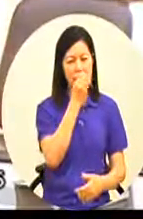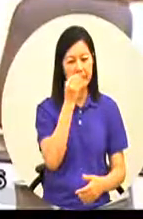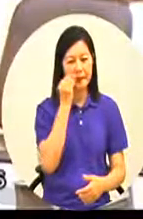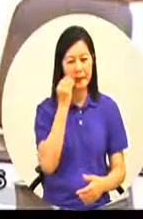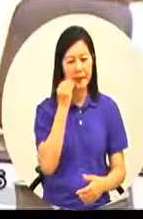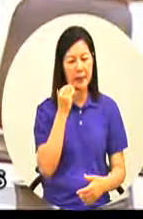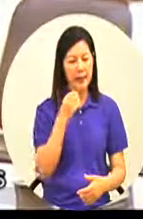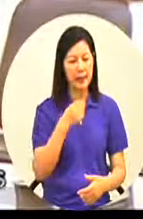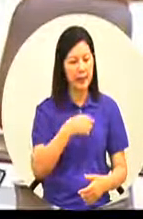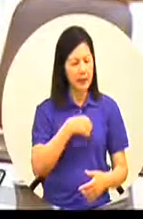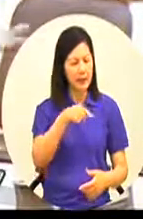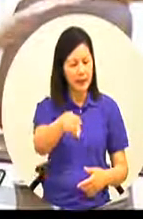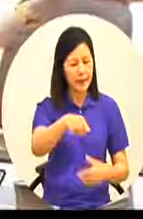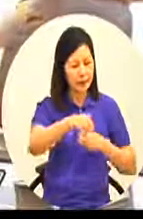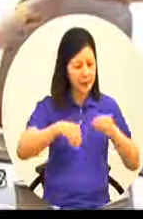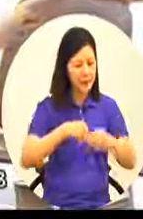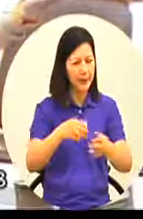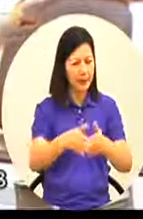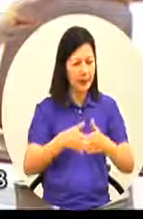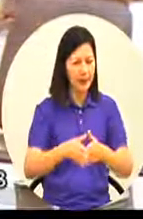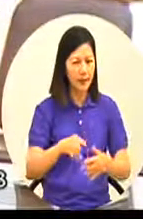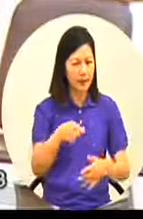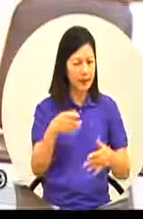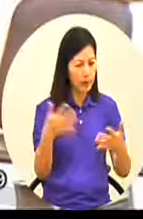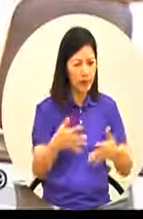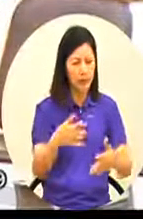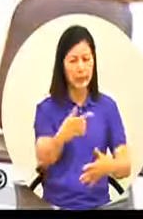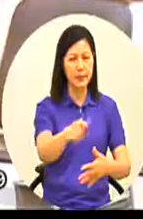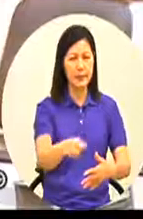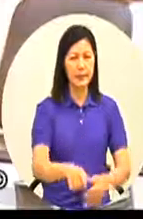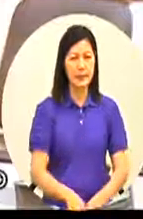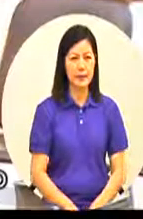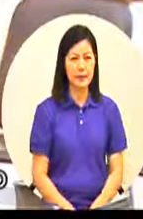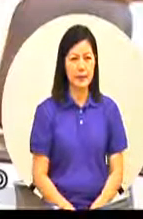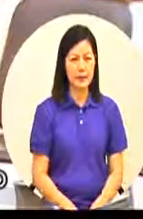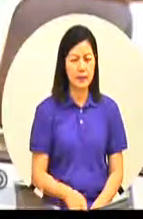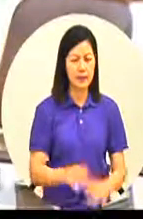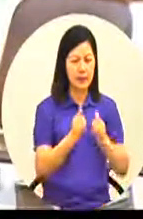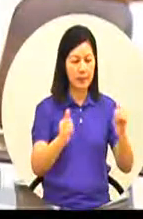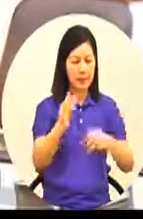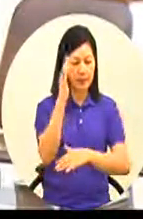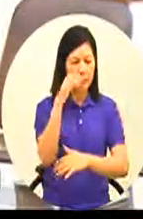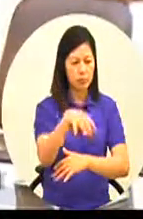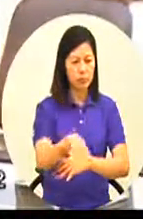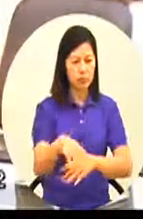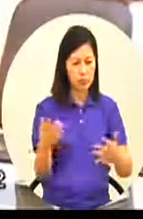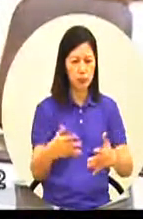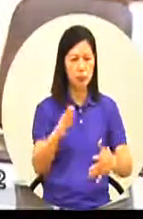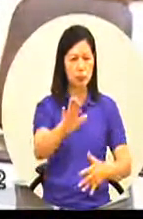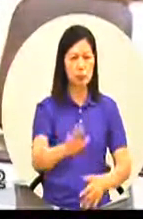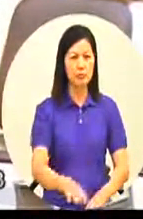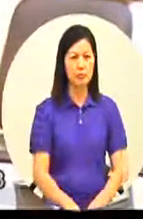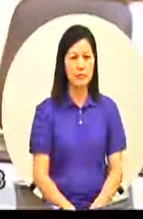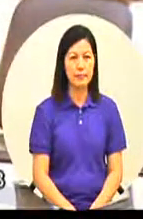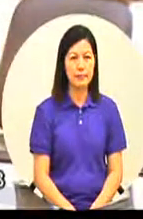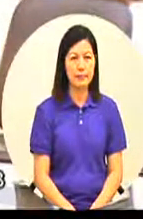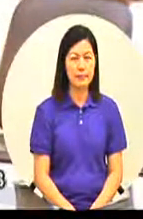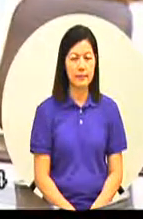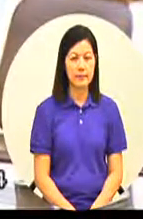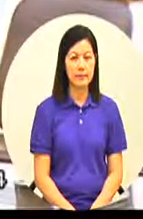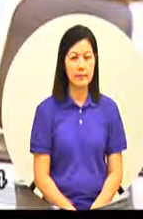理心，这不是你的问题，这就是民政局的问题。好，我们来看一